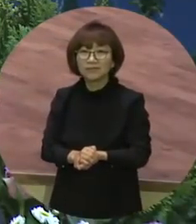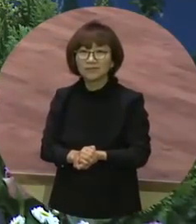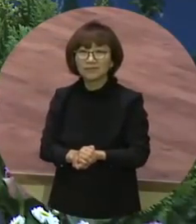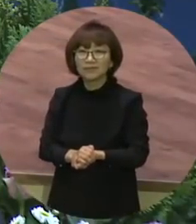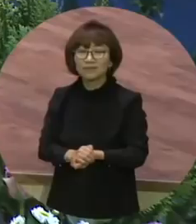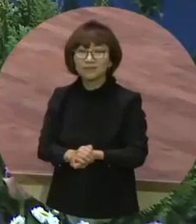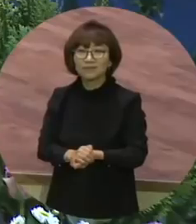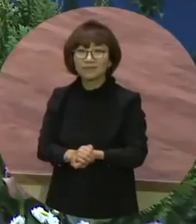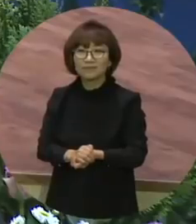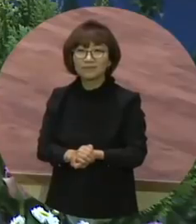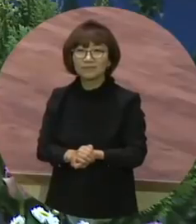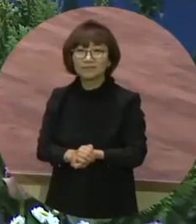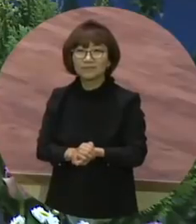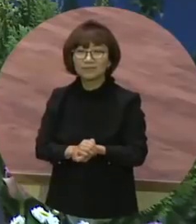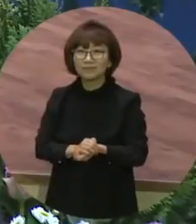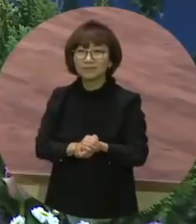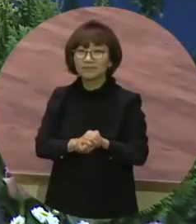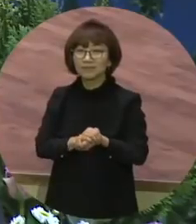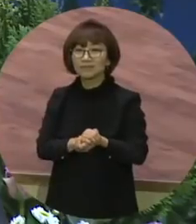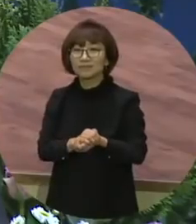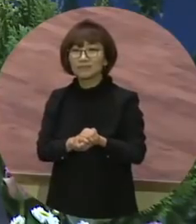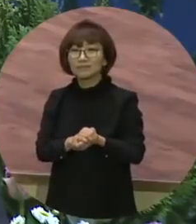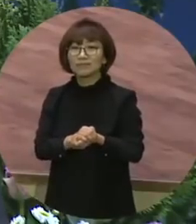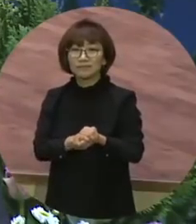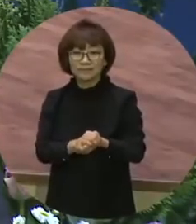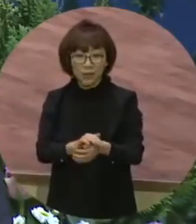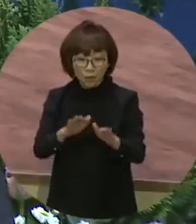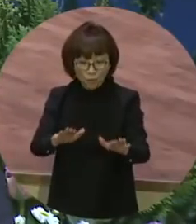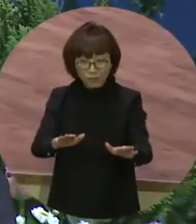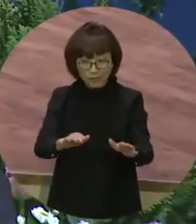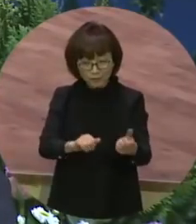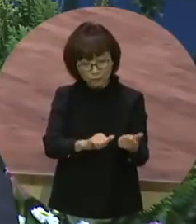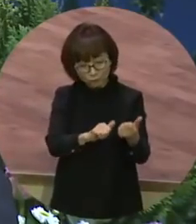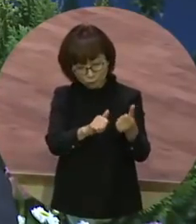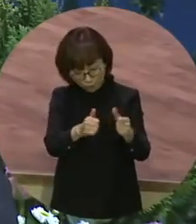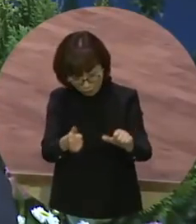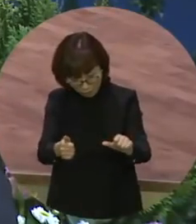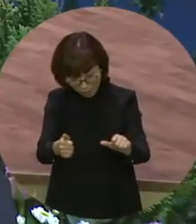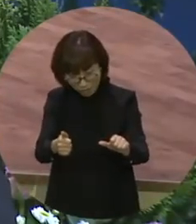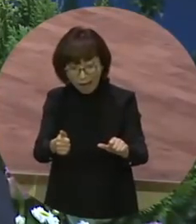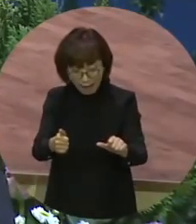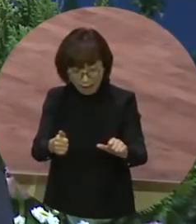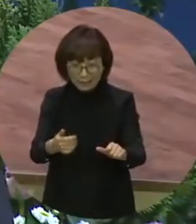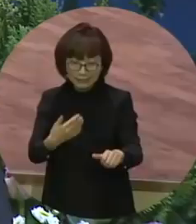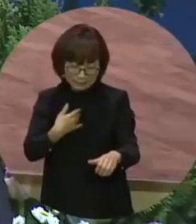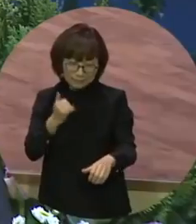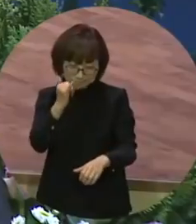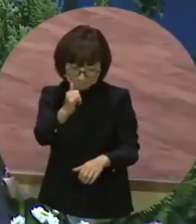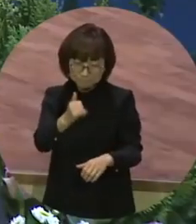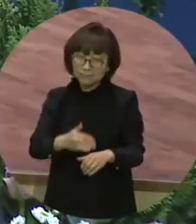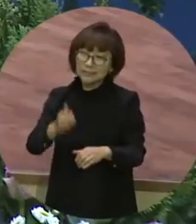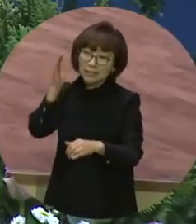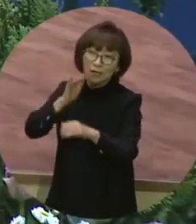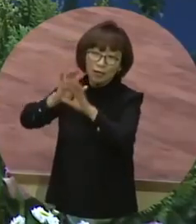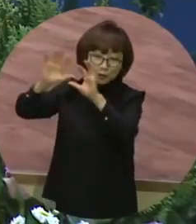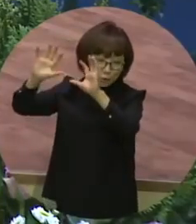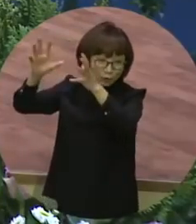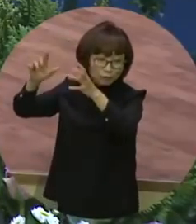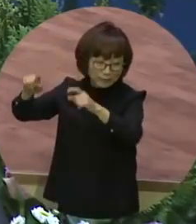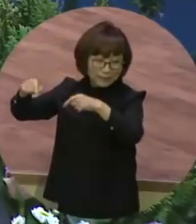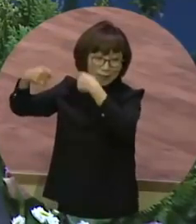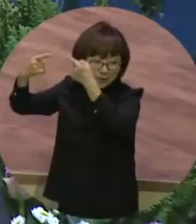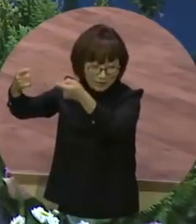하나님 앞에 천국 환송식을 잘 하시길 바랍니다. 내가 그랬어요. 여러분, 이 땅에